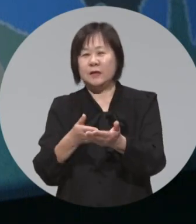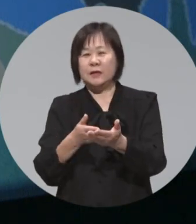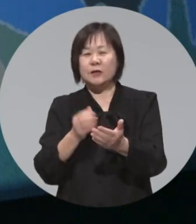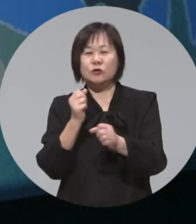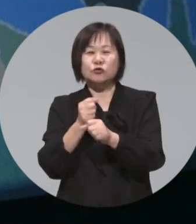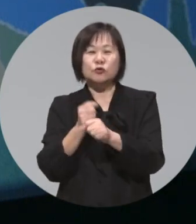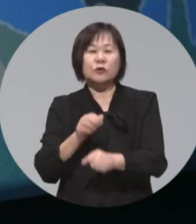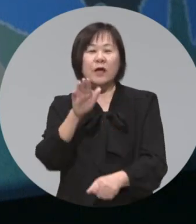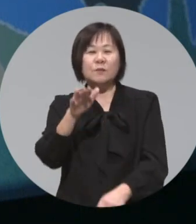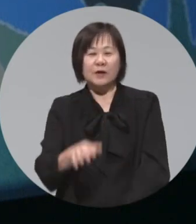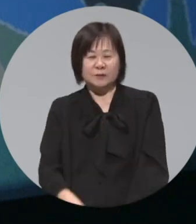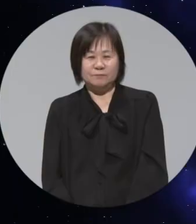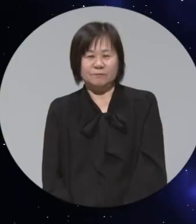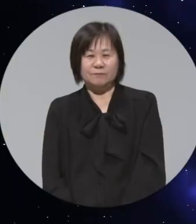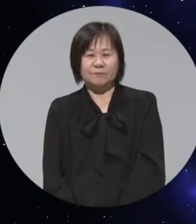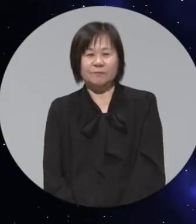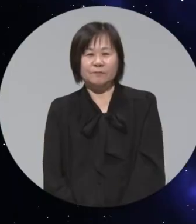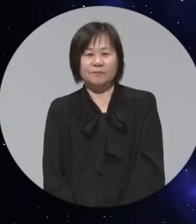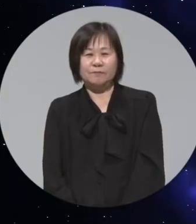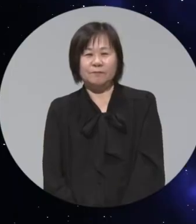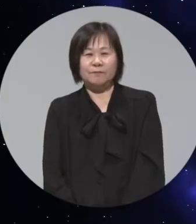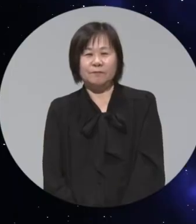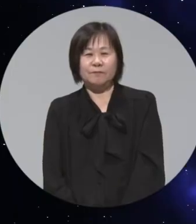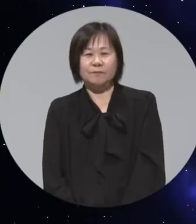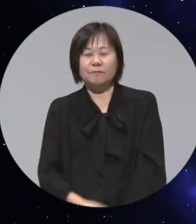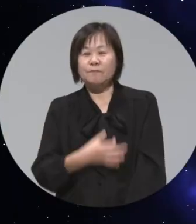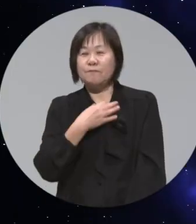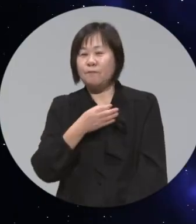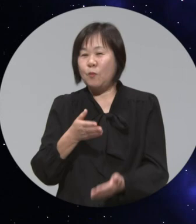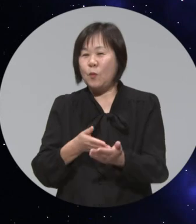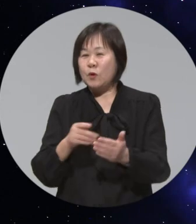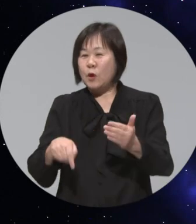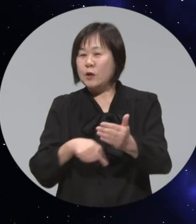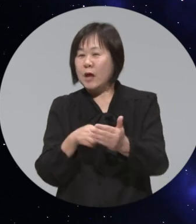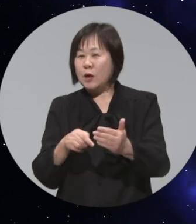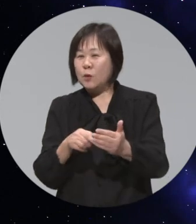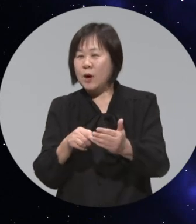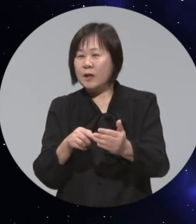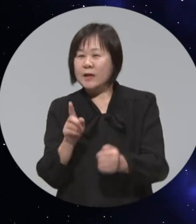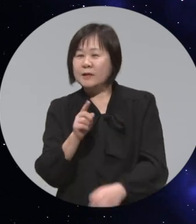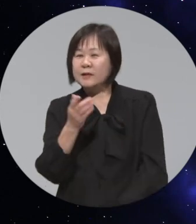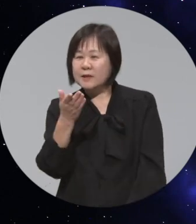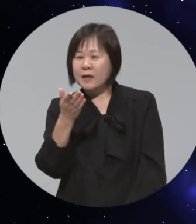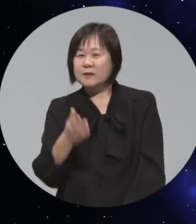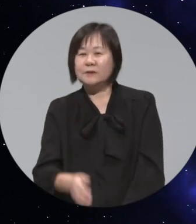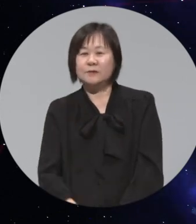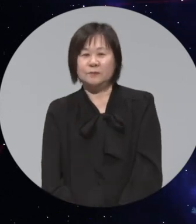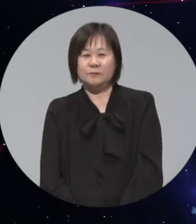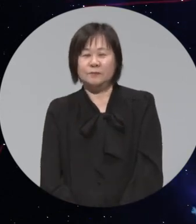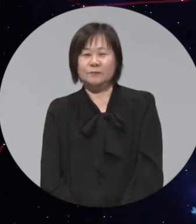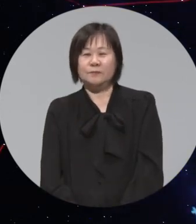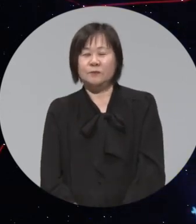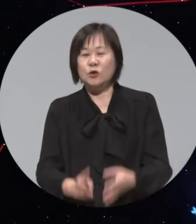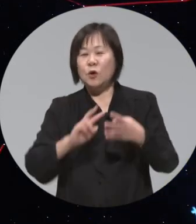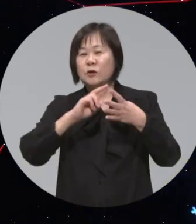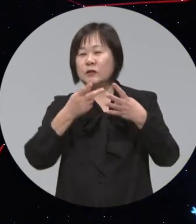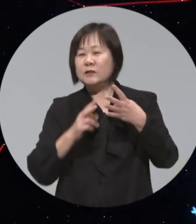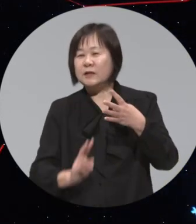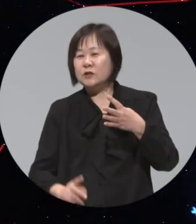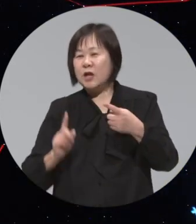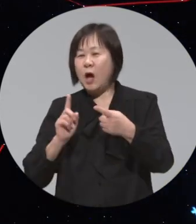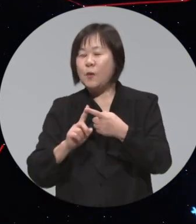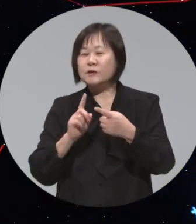しくなれる、そんな番組を作っています。 生解説はどういった内容になっていますか？ はい、それぞれの季節に応じ